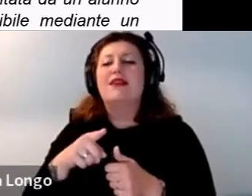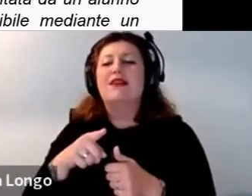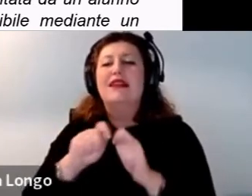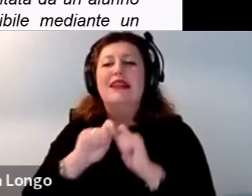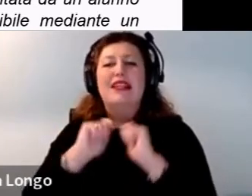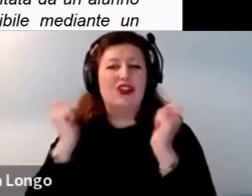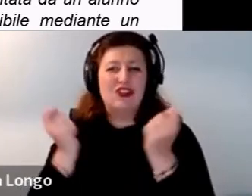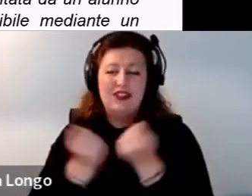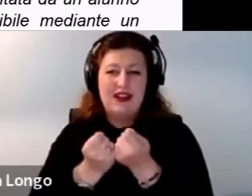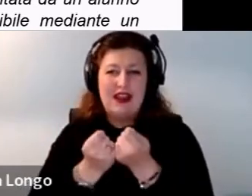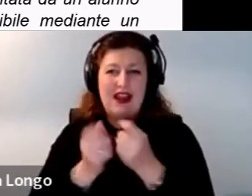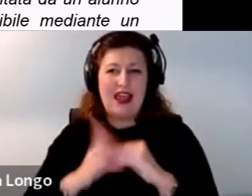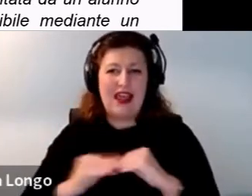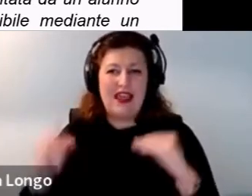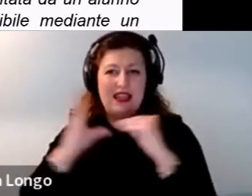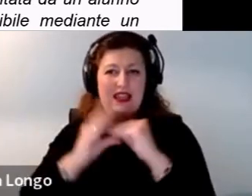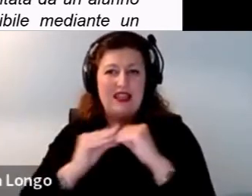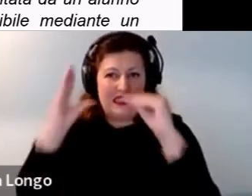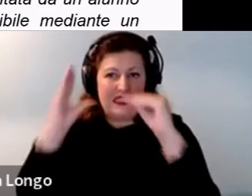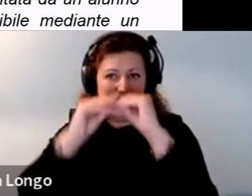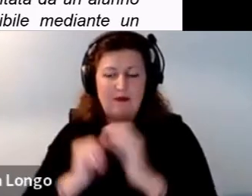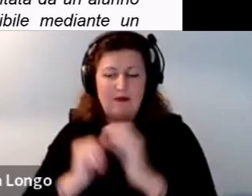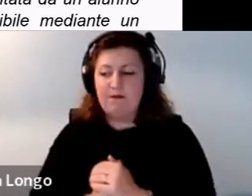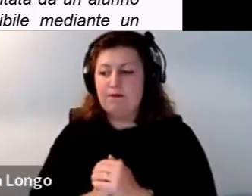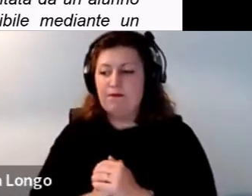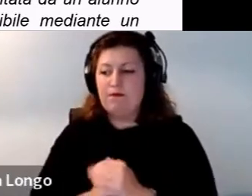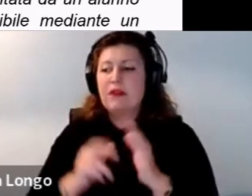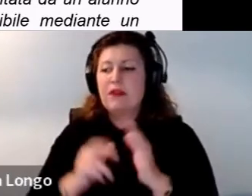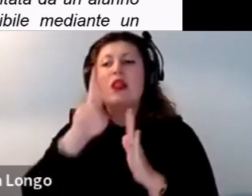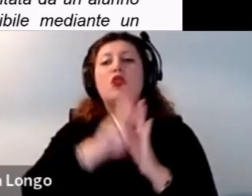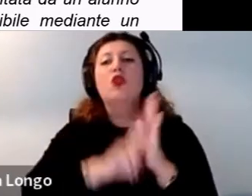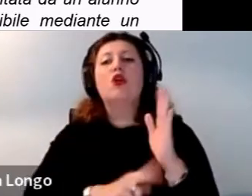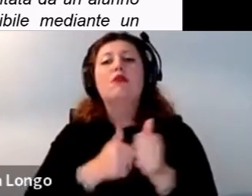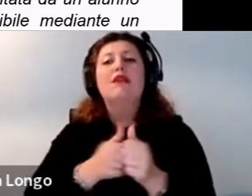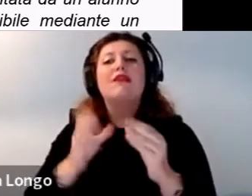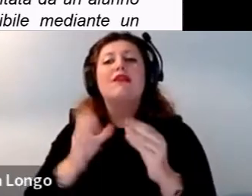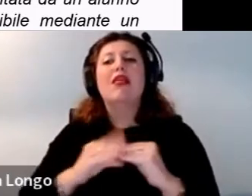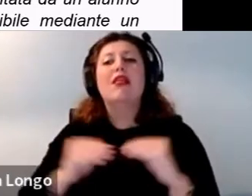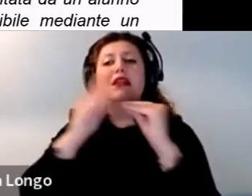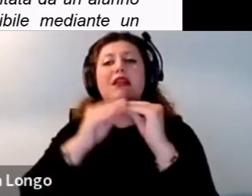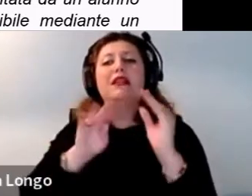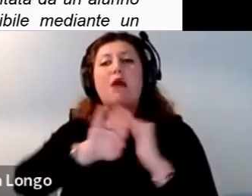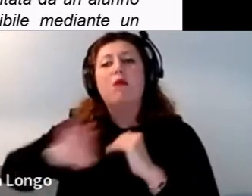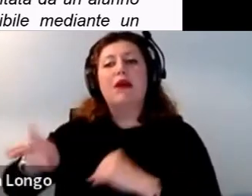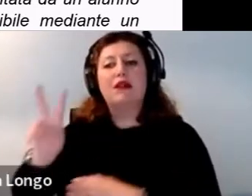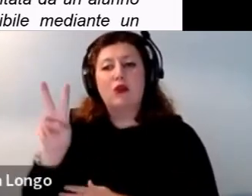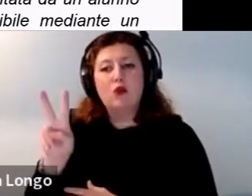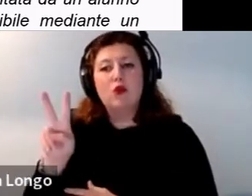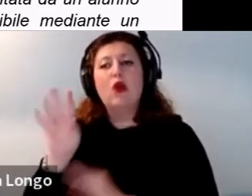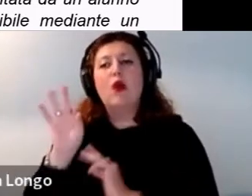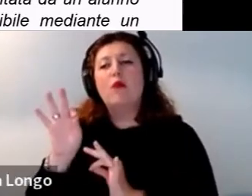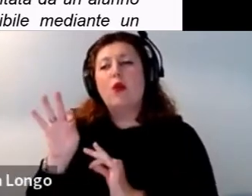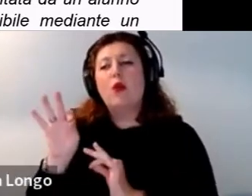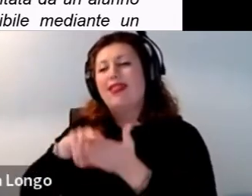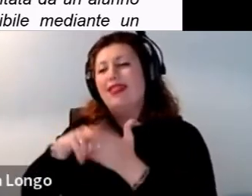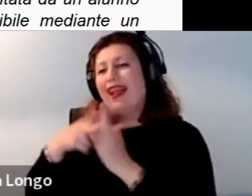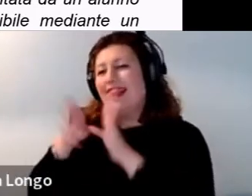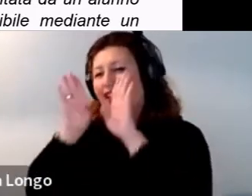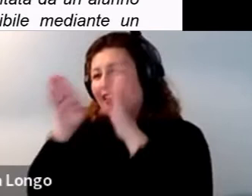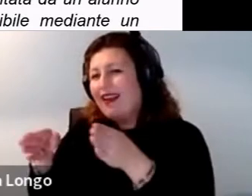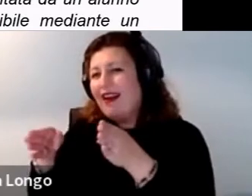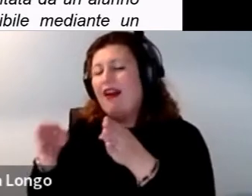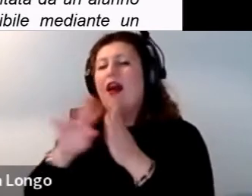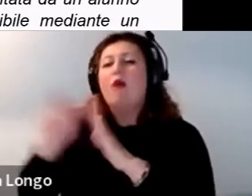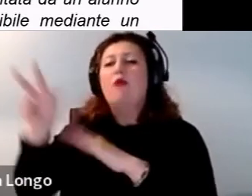complesso delle normative per l'edilizia, parte 2, normativa tecnica, capo 3,